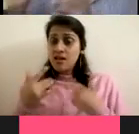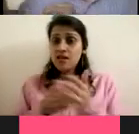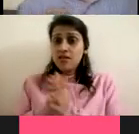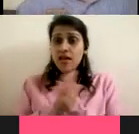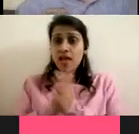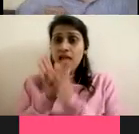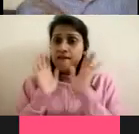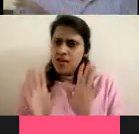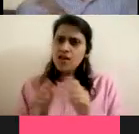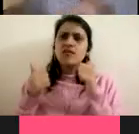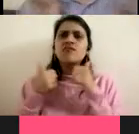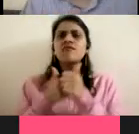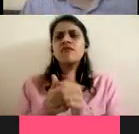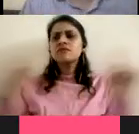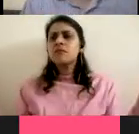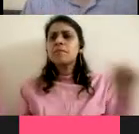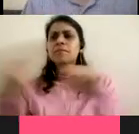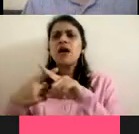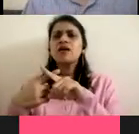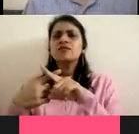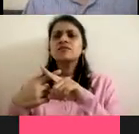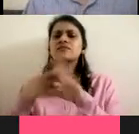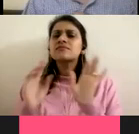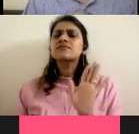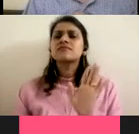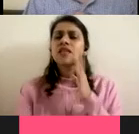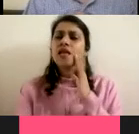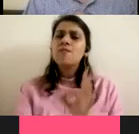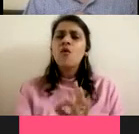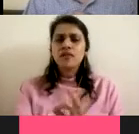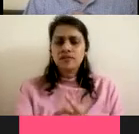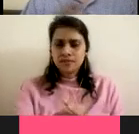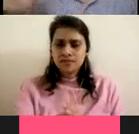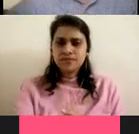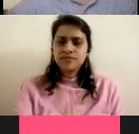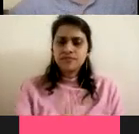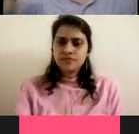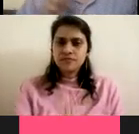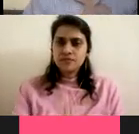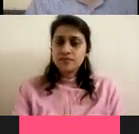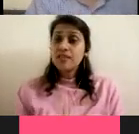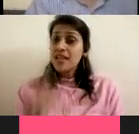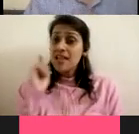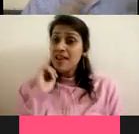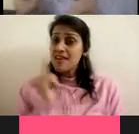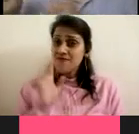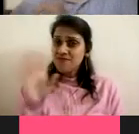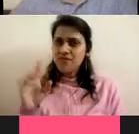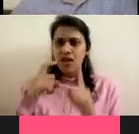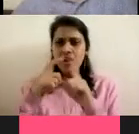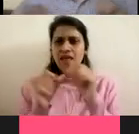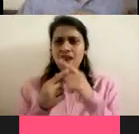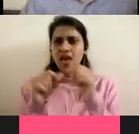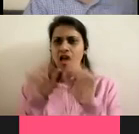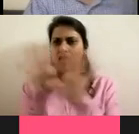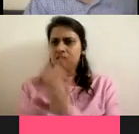चाहिए. जॉब, इस जॉब को ये बंदा इस टाइप का डिसेबिलिटी करना चाहिए, डेफ पीपल मतलब डेटा एंट्री,